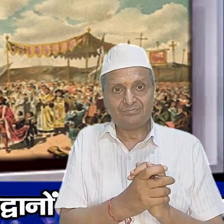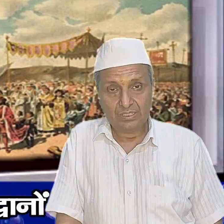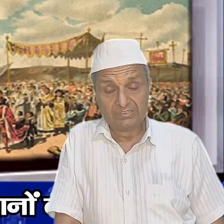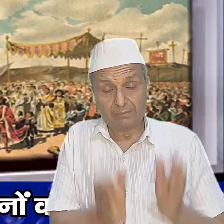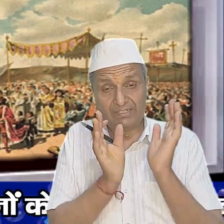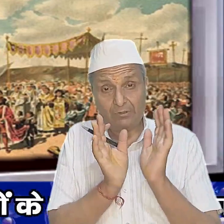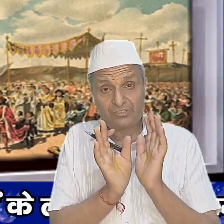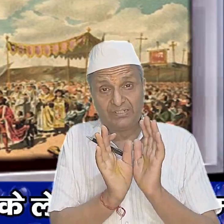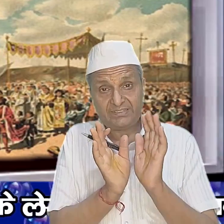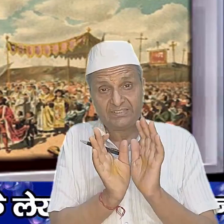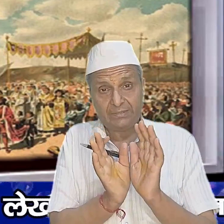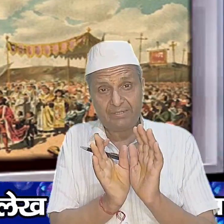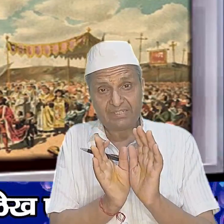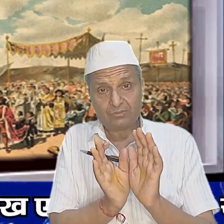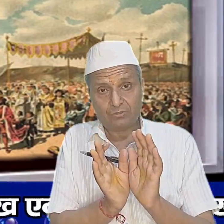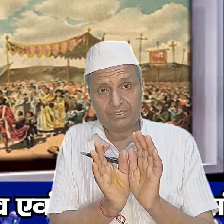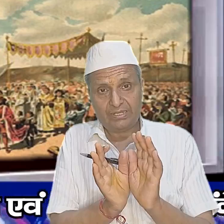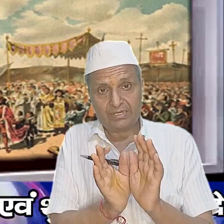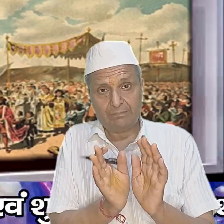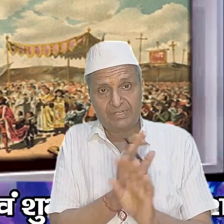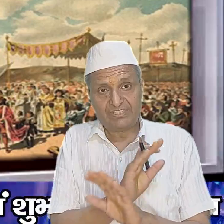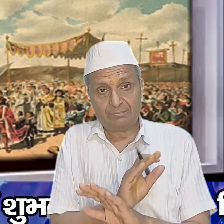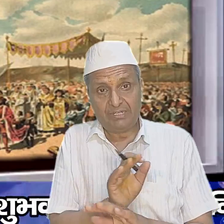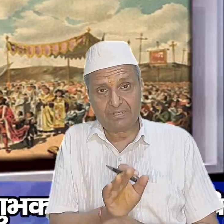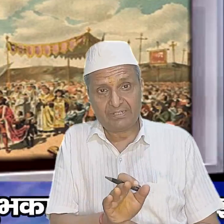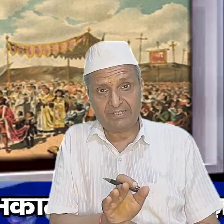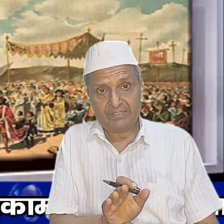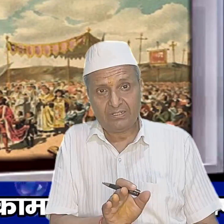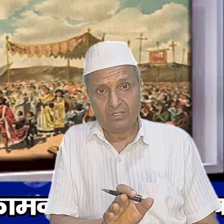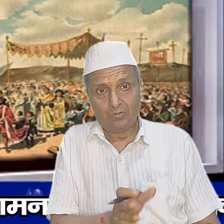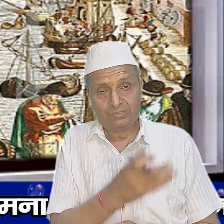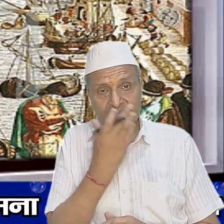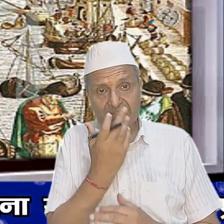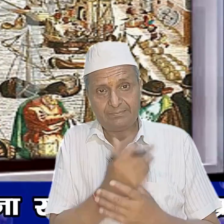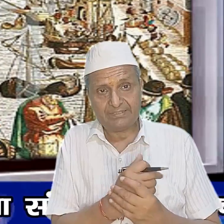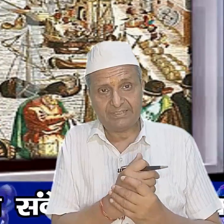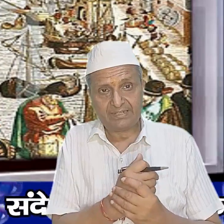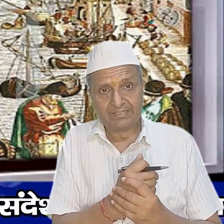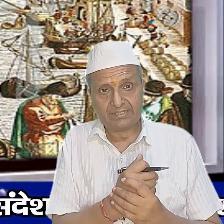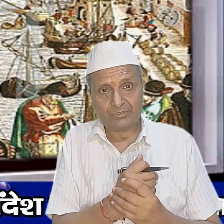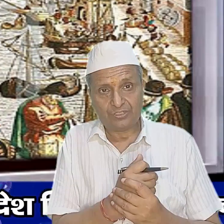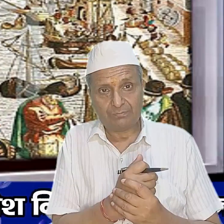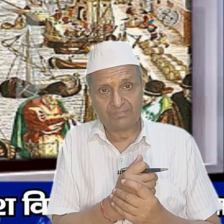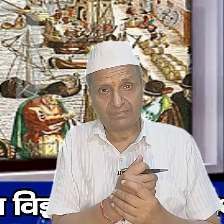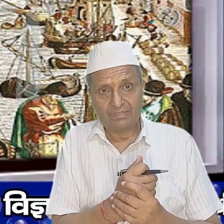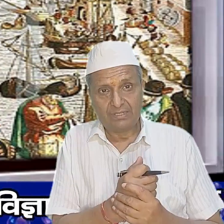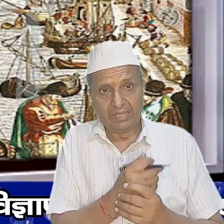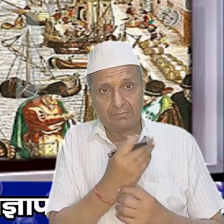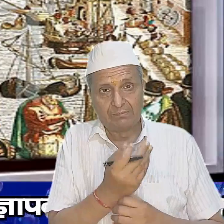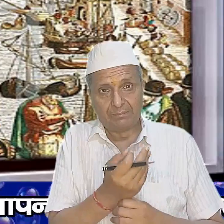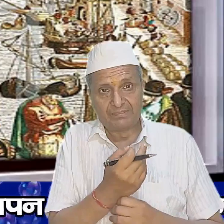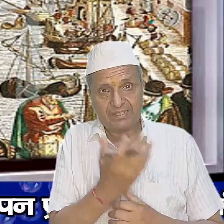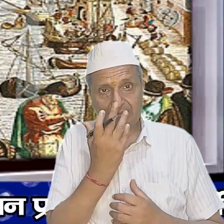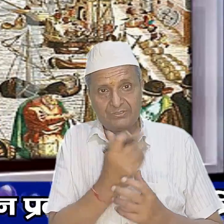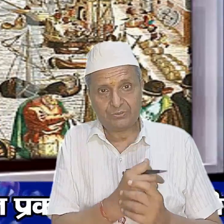6 मई 1542 का। उतर कर वह सबसे मिलता है, गांव गांव जगह जगह जाता है, 3-4 महीने वह बस हर गली मोहल्ले